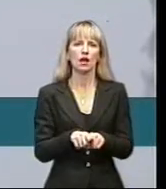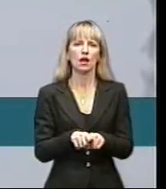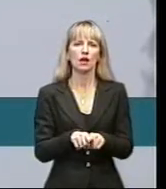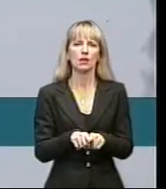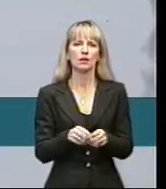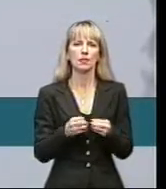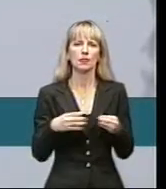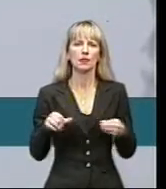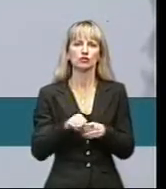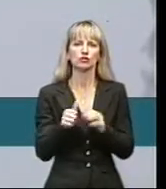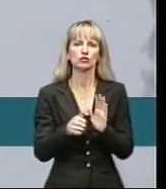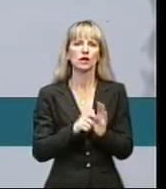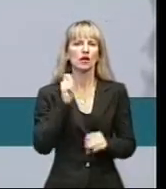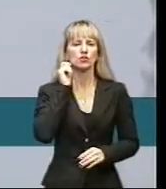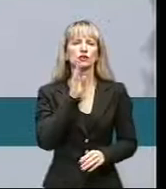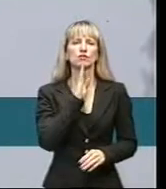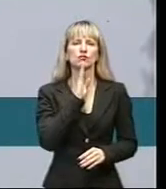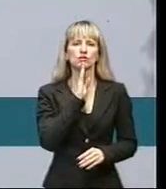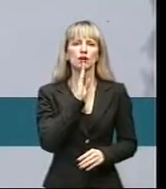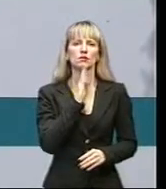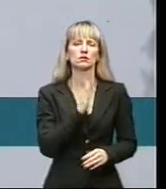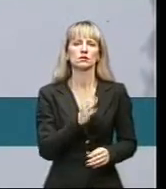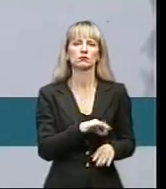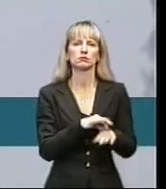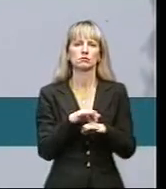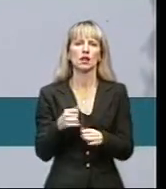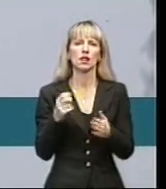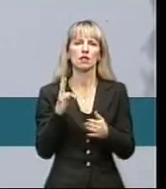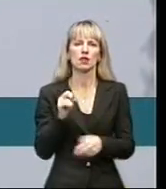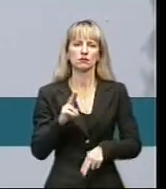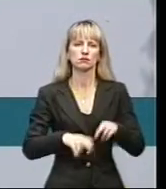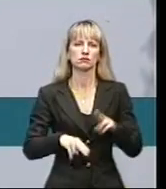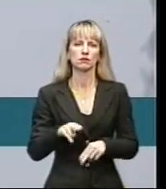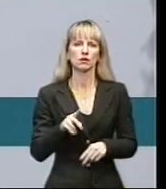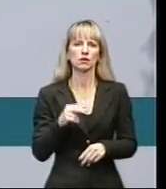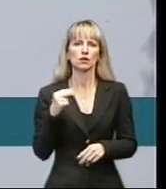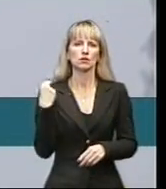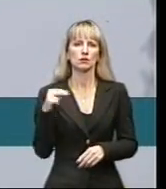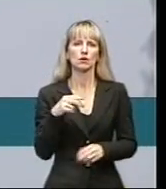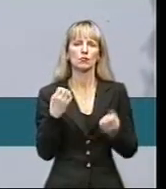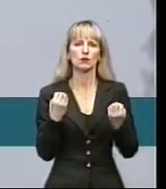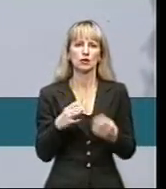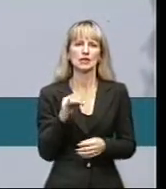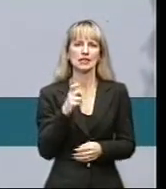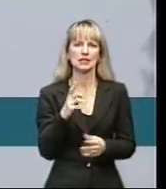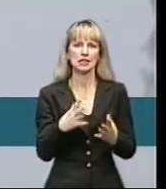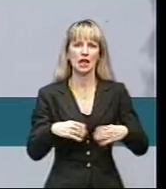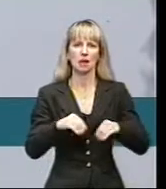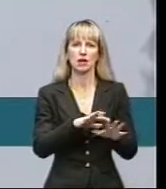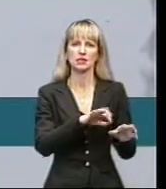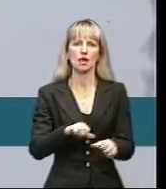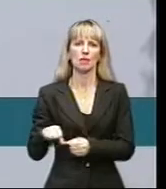15-16-річних дівчат мобілізовували на відбудову Запоріжжя. Їх просто забирали із родин, із